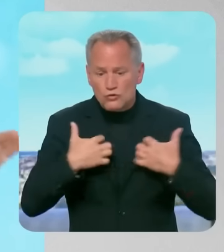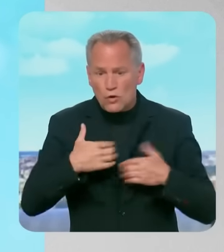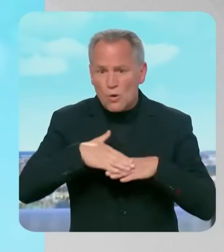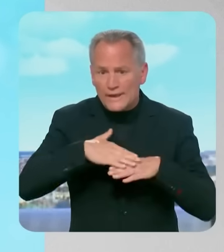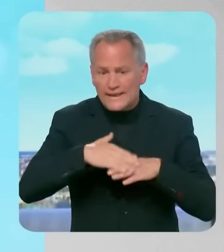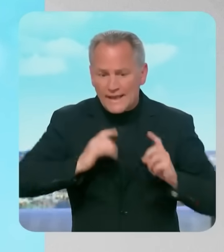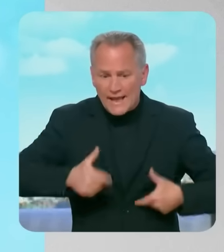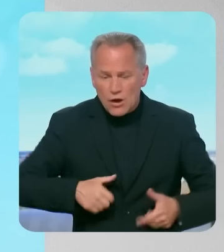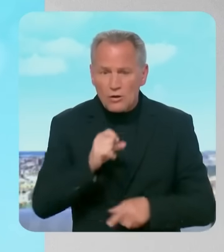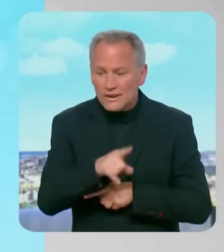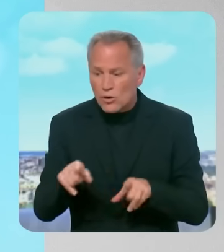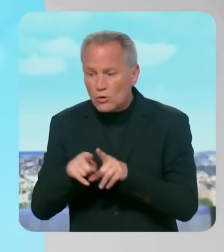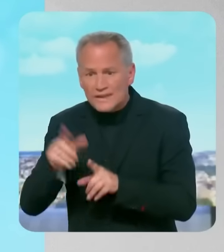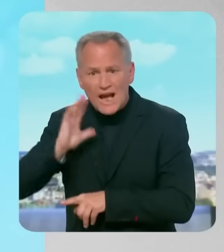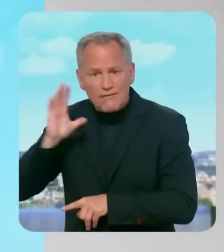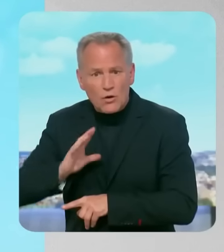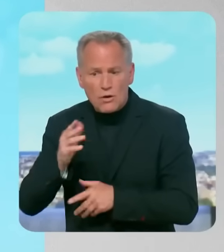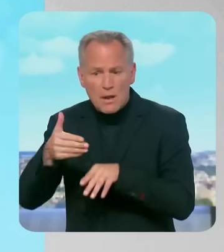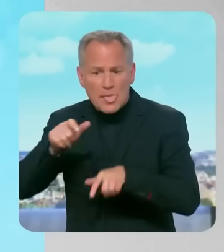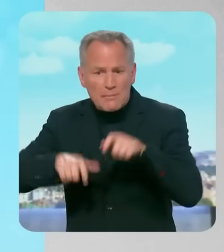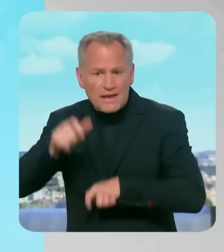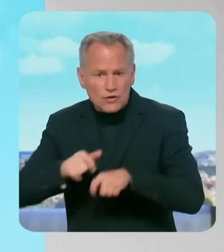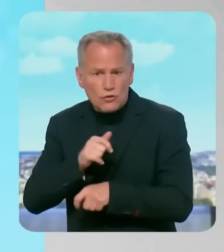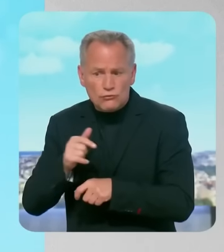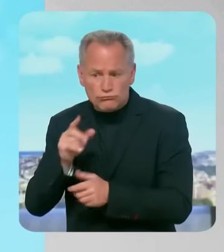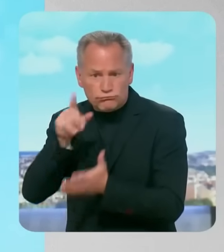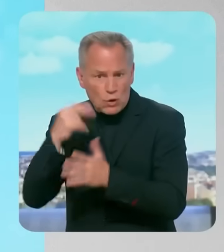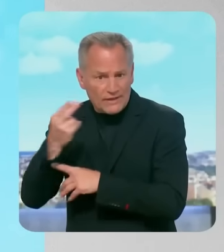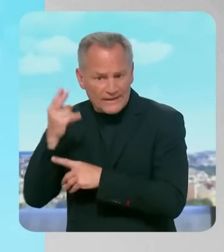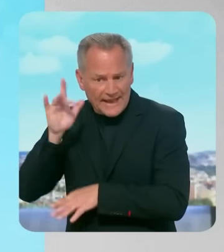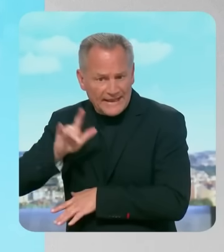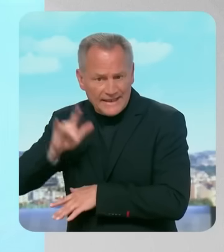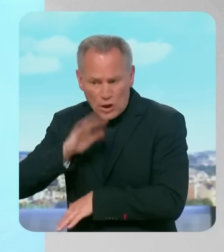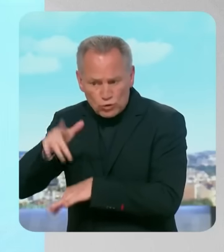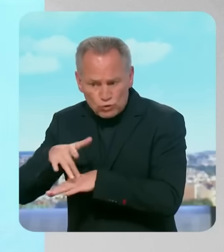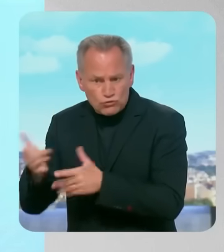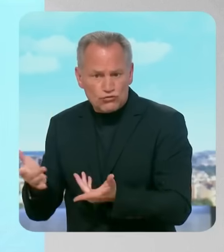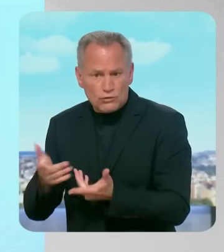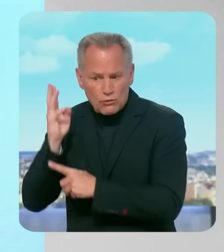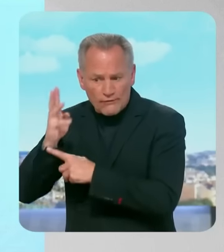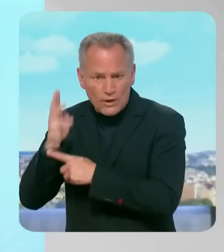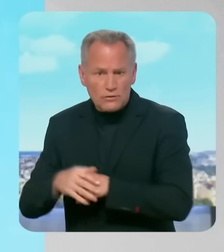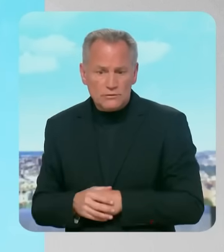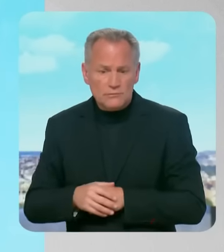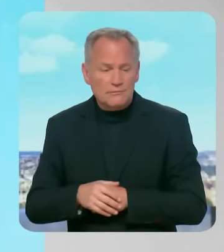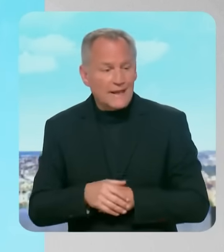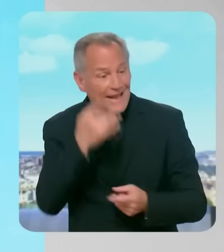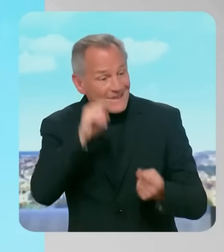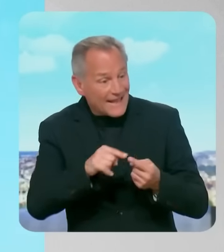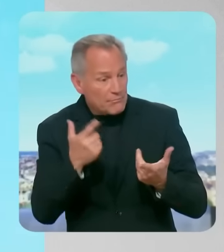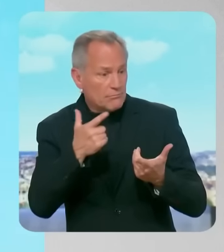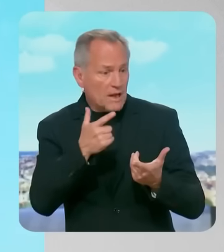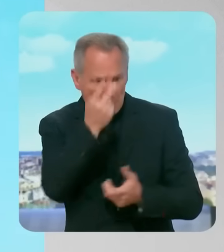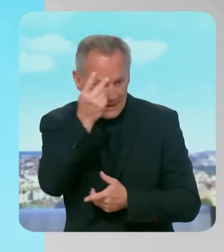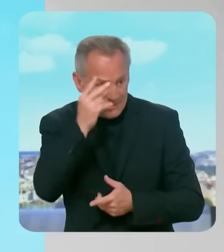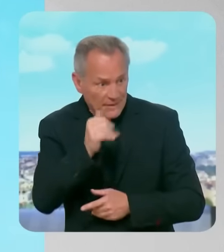dans cette université de Lille à des conférences. Mais pas sur le thème de libération de la Palestine. Il est interdit de parler de